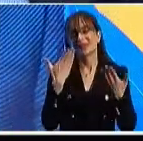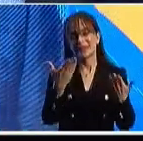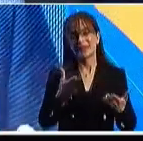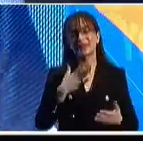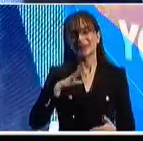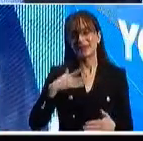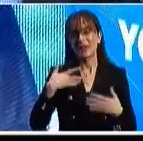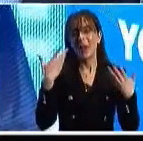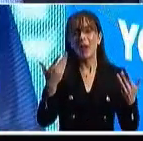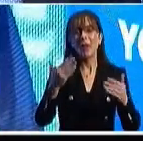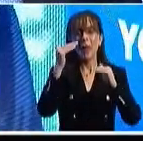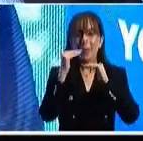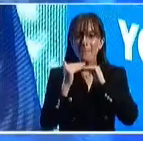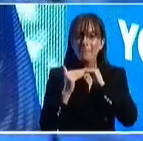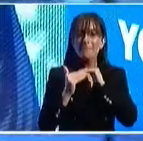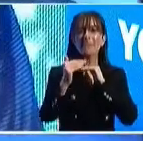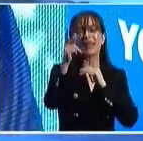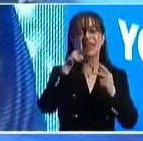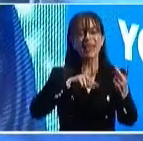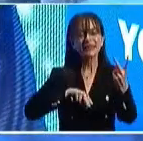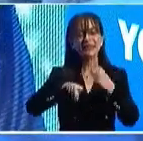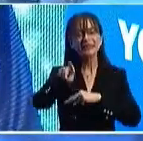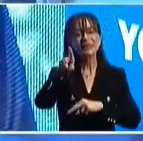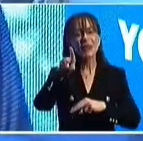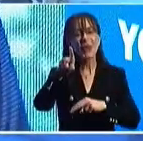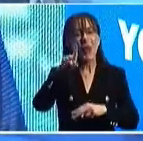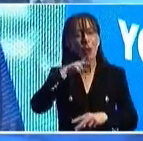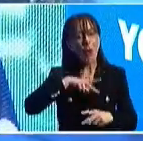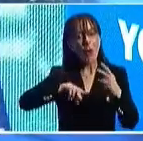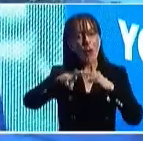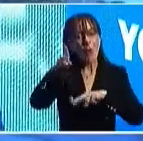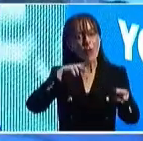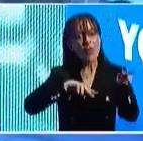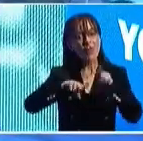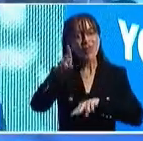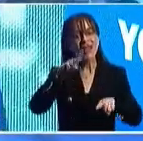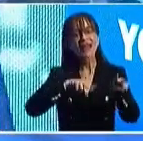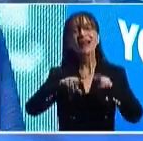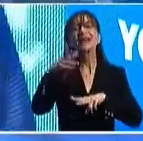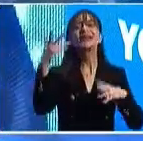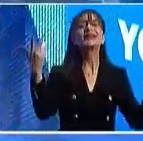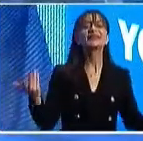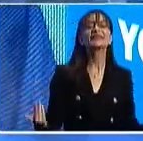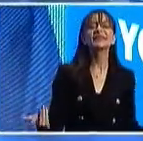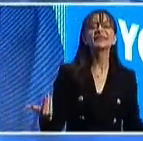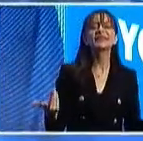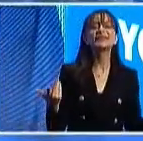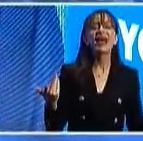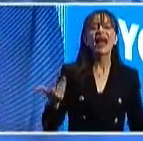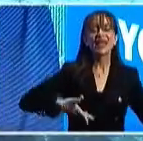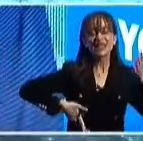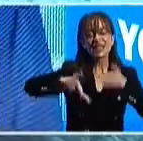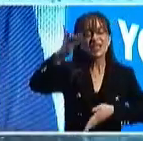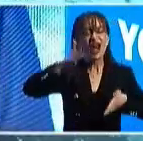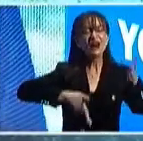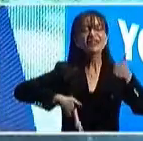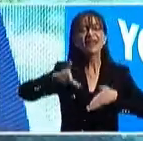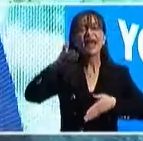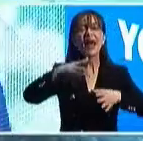Millet yolları konseptini geçiriyoruz ve İstanbul'un her yerinde yayalaştırılmış cadde ve